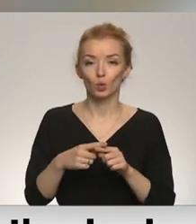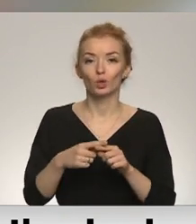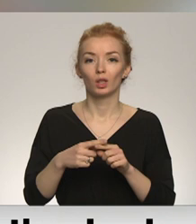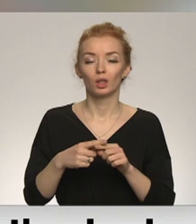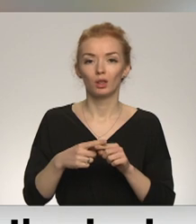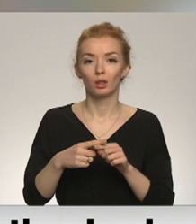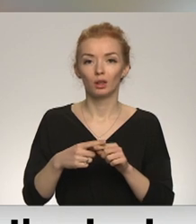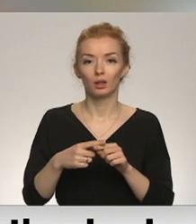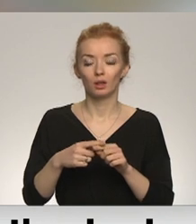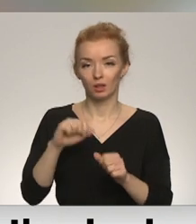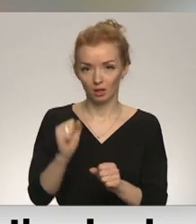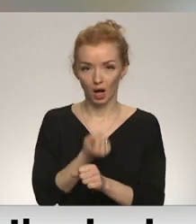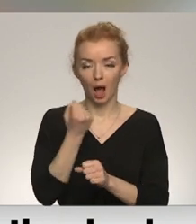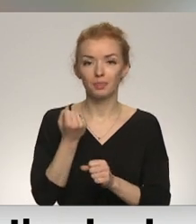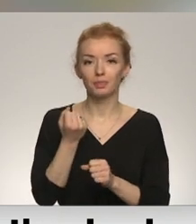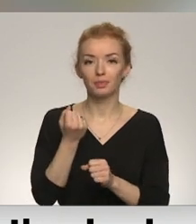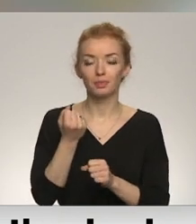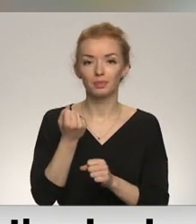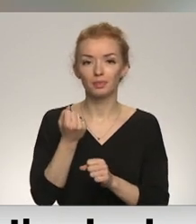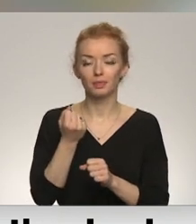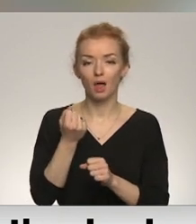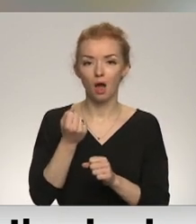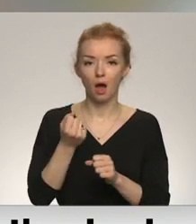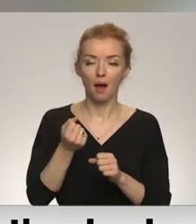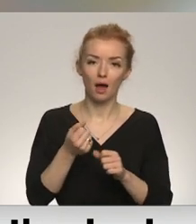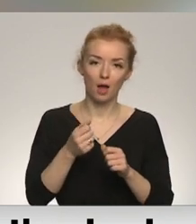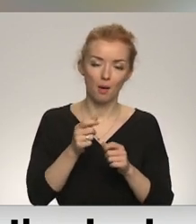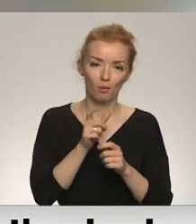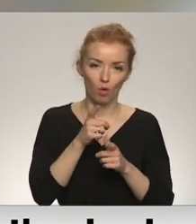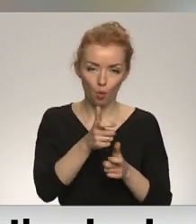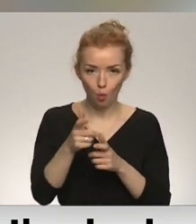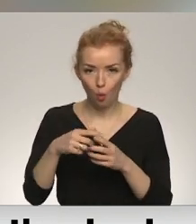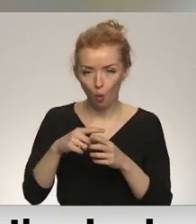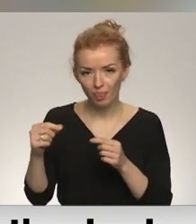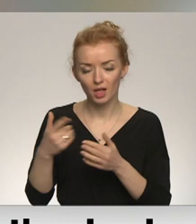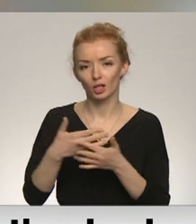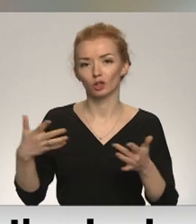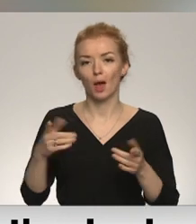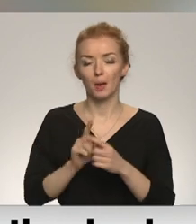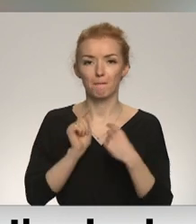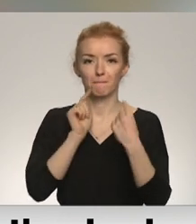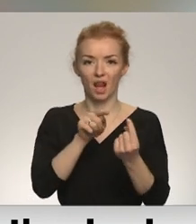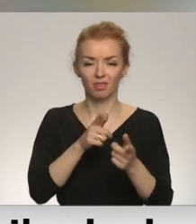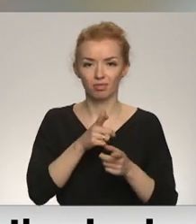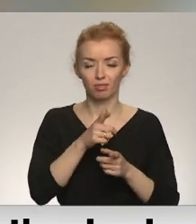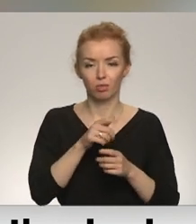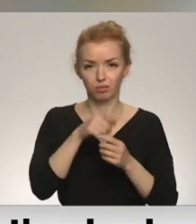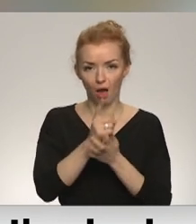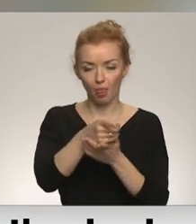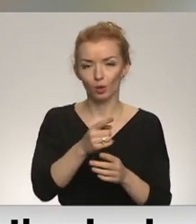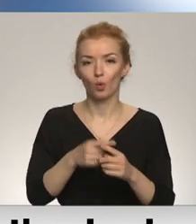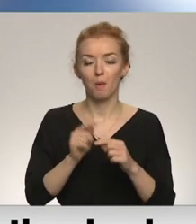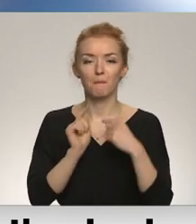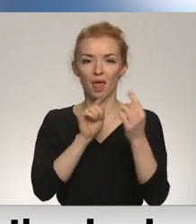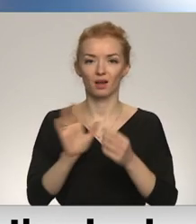šeit ir gan par munīciju, gan par prettanku ieročiem, gan arī pretgaisa aizsardzību.